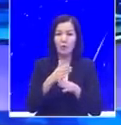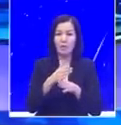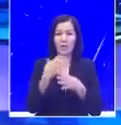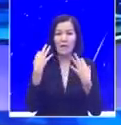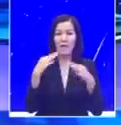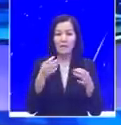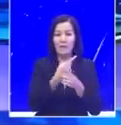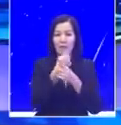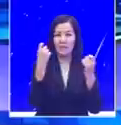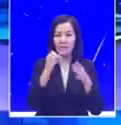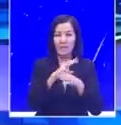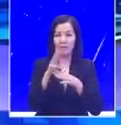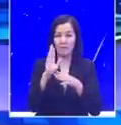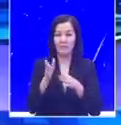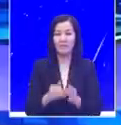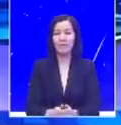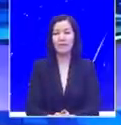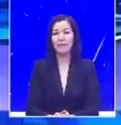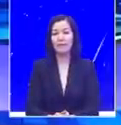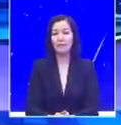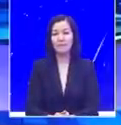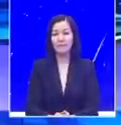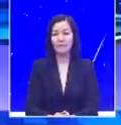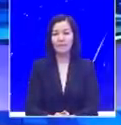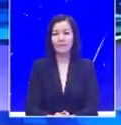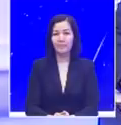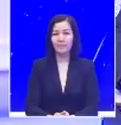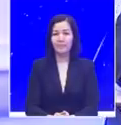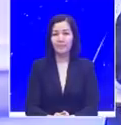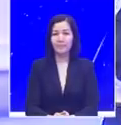мен жариялығы қамтамасыз етіледі.